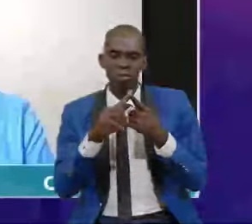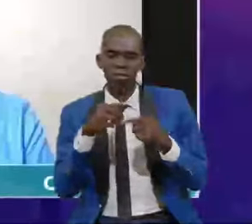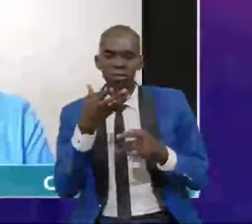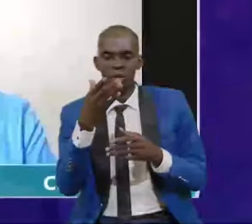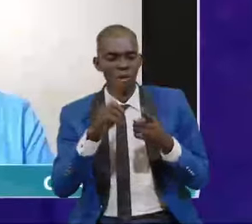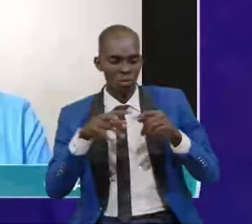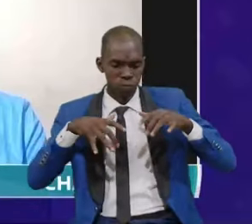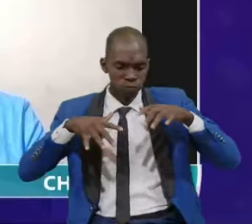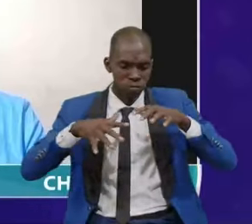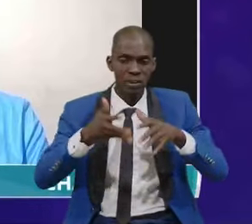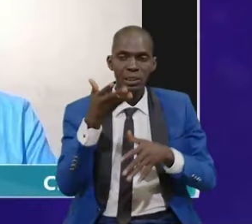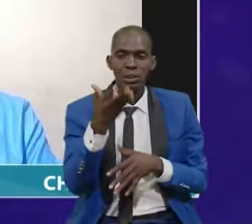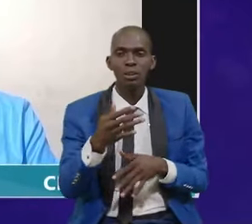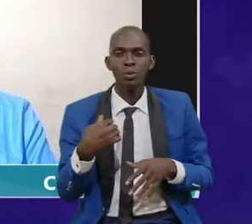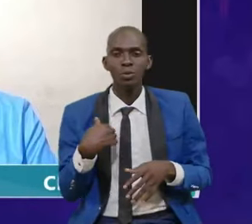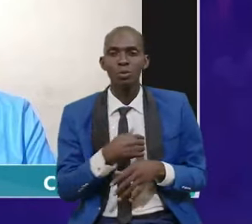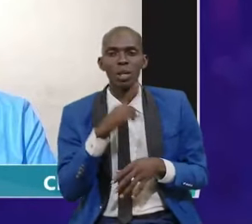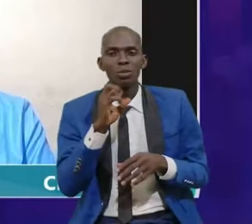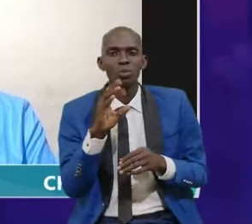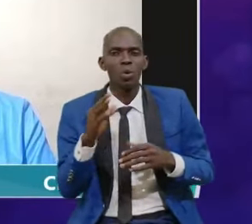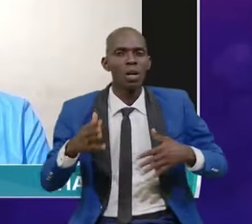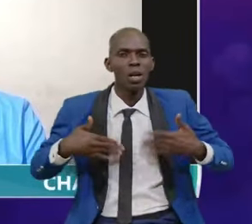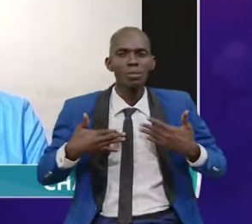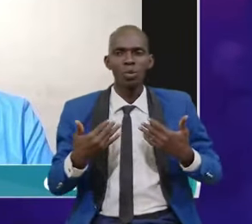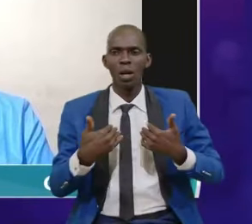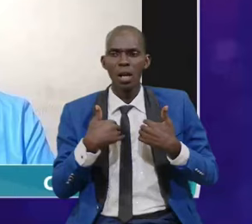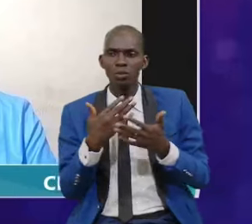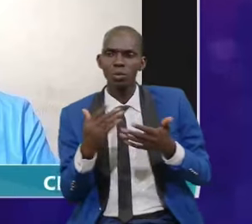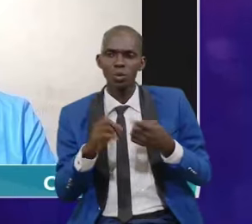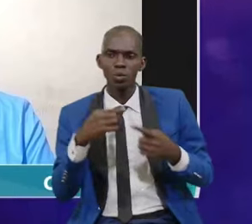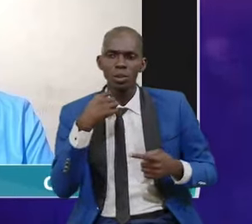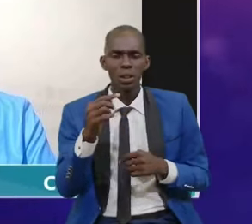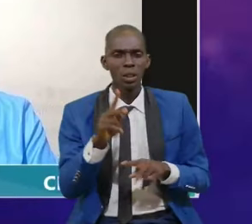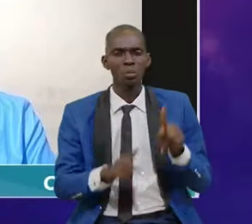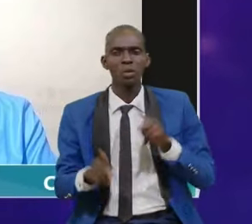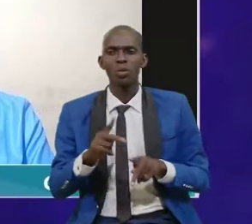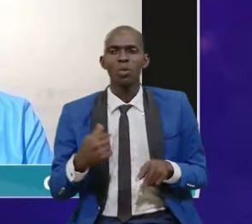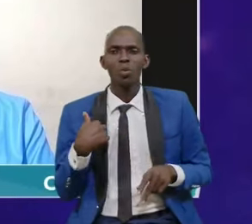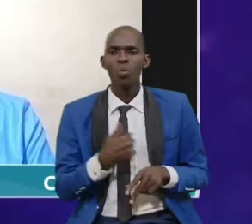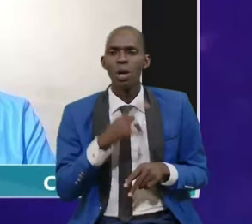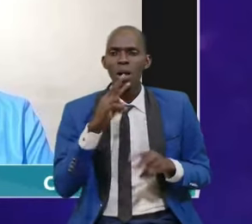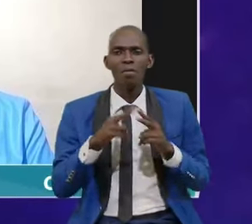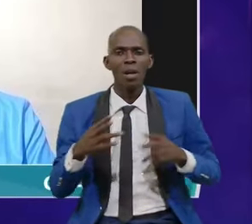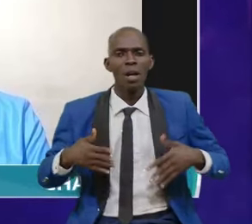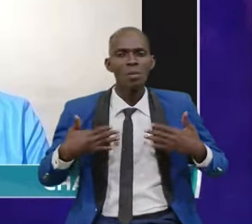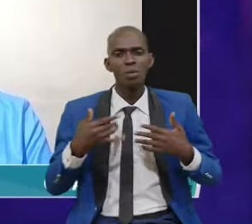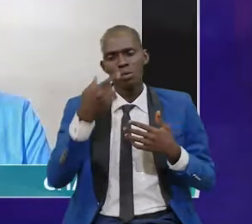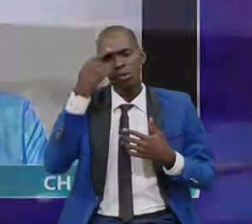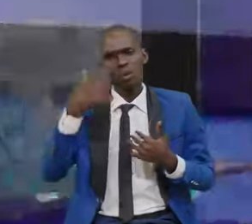je veux pas venir devant la foule. Nous sommes tellement contents. Nous avons quelque chose à dire. Nous sommes tellement contents. Un témoignage à